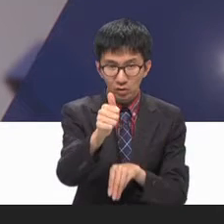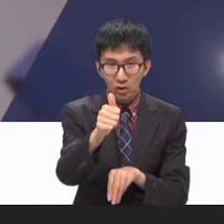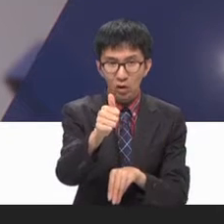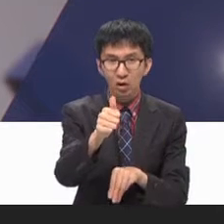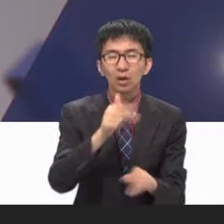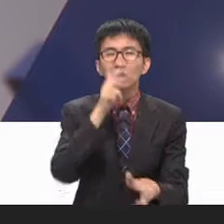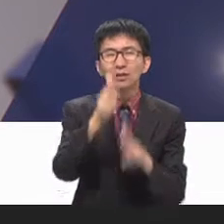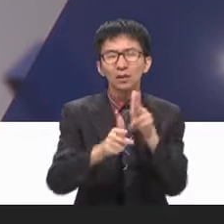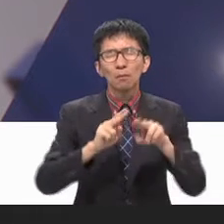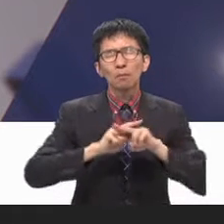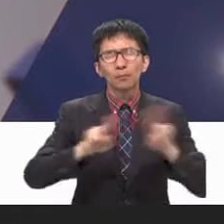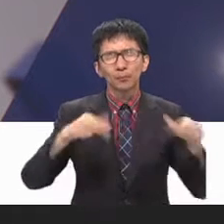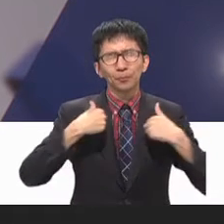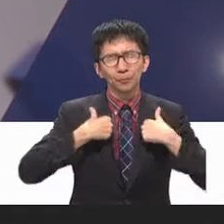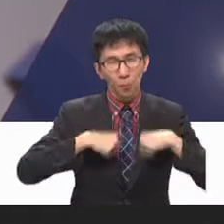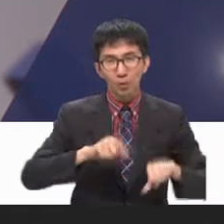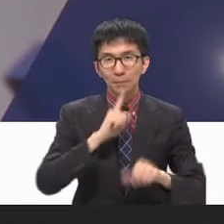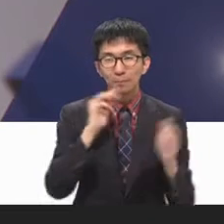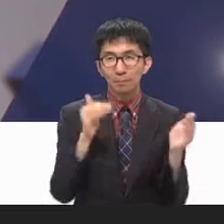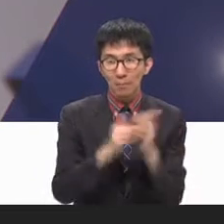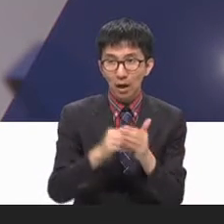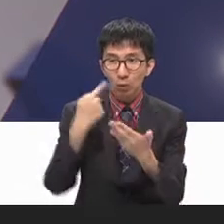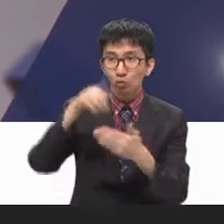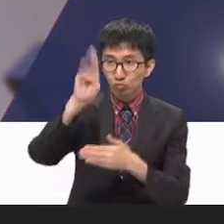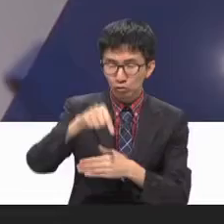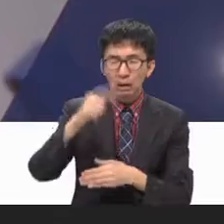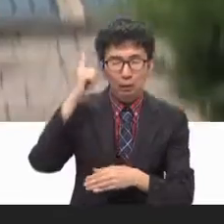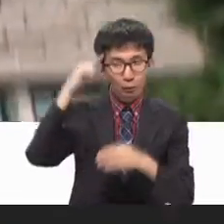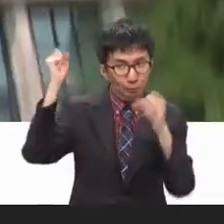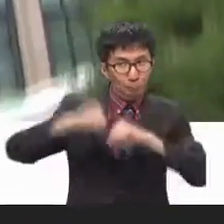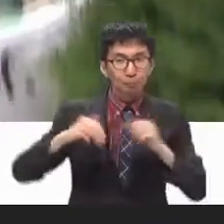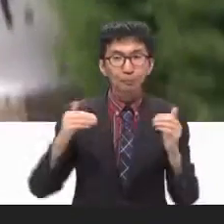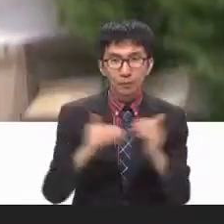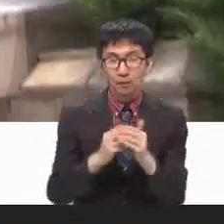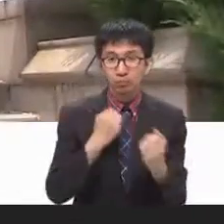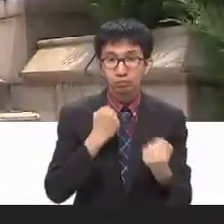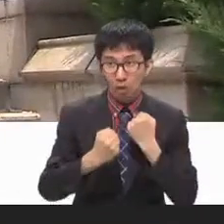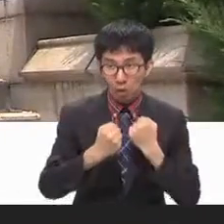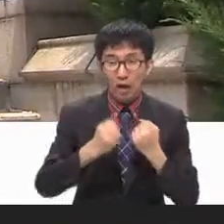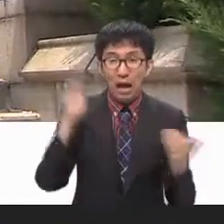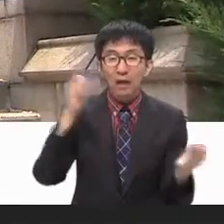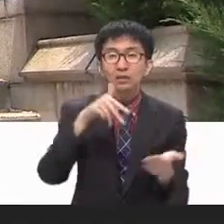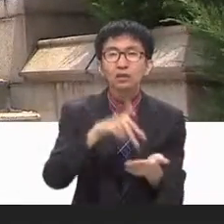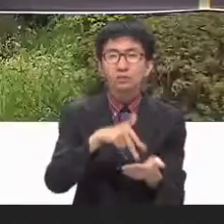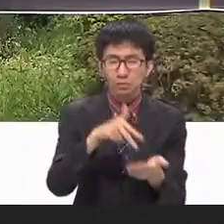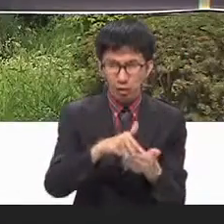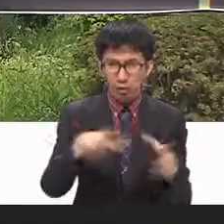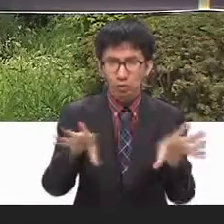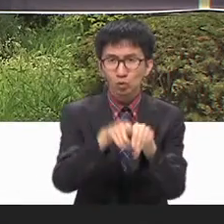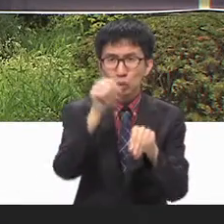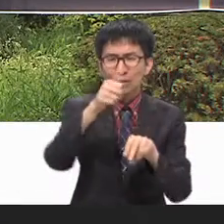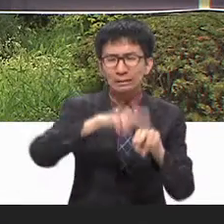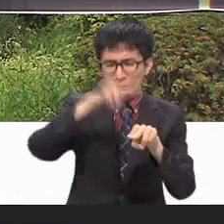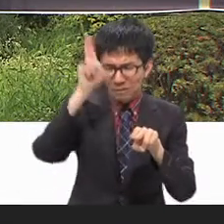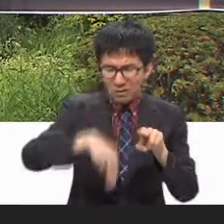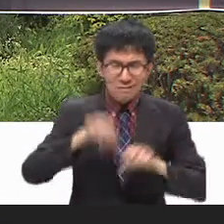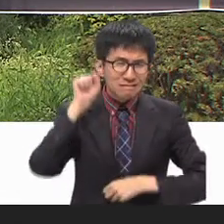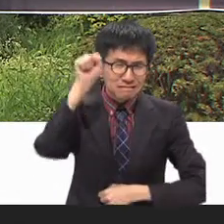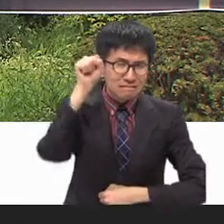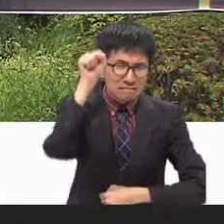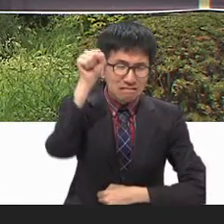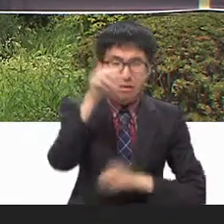발표를 했고 교육부도 이를 수용 하겠다고 밝혔지만 현재까지 학생들이 총장 사퇴를 요구하고 농성을 이어가고 있는